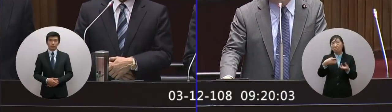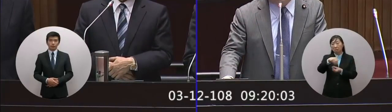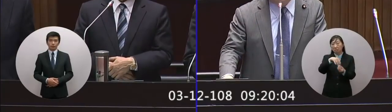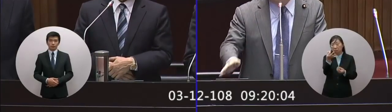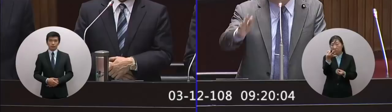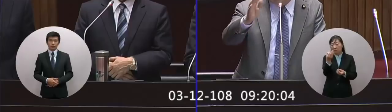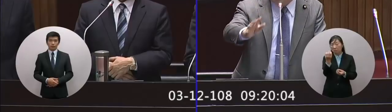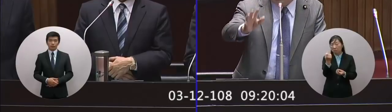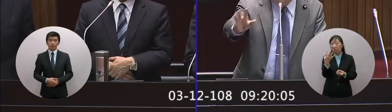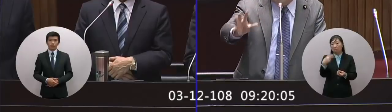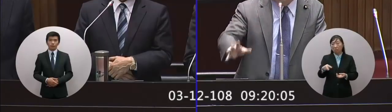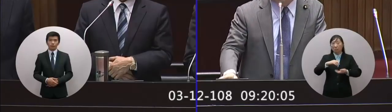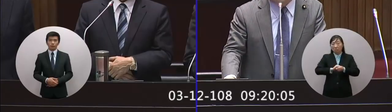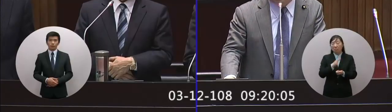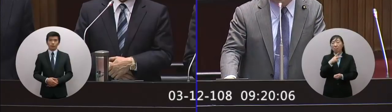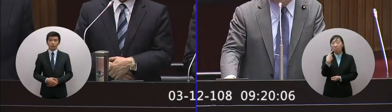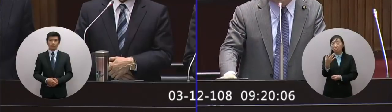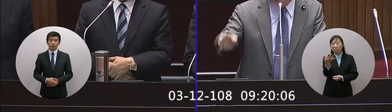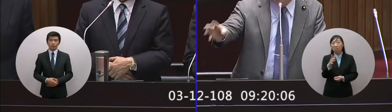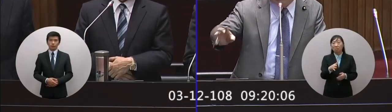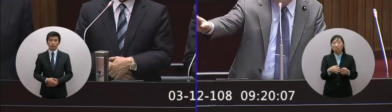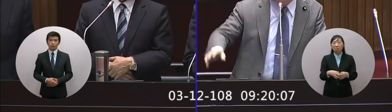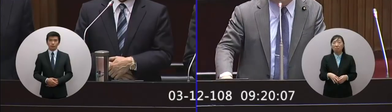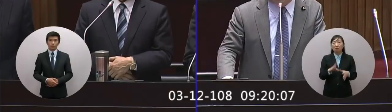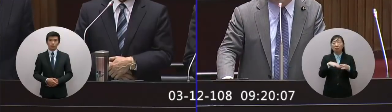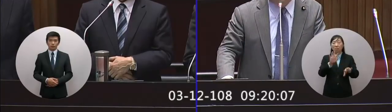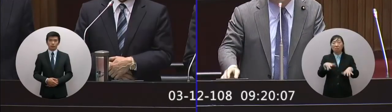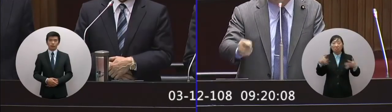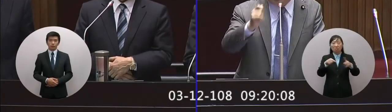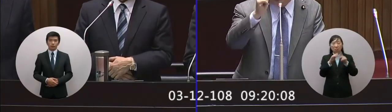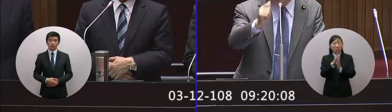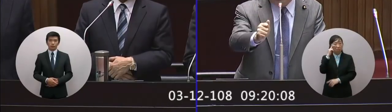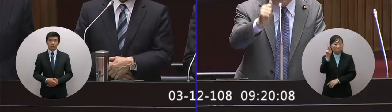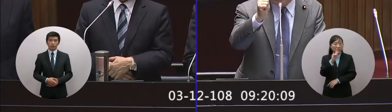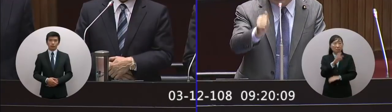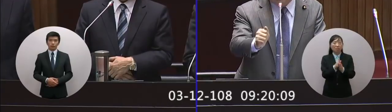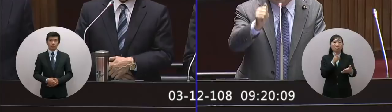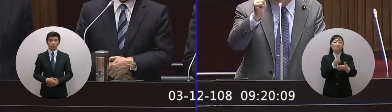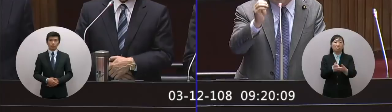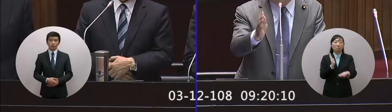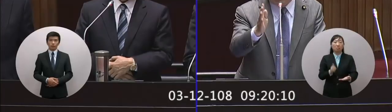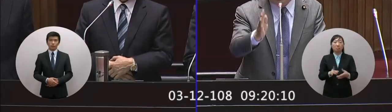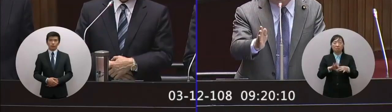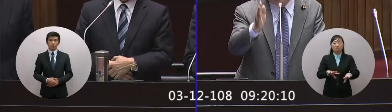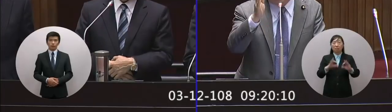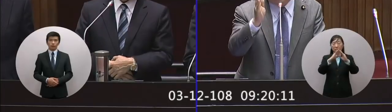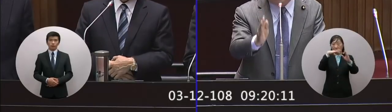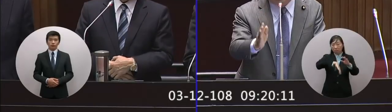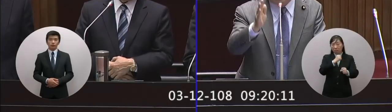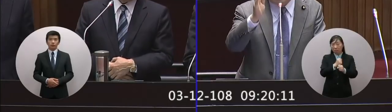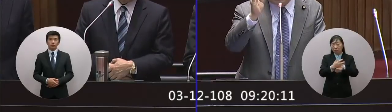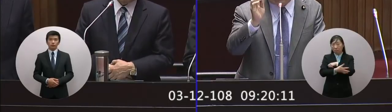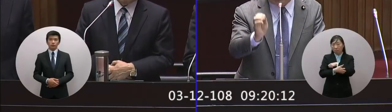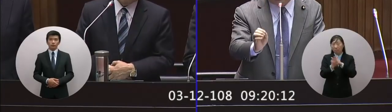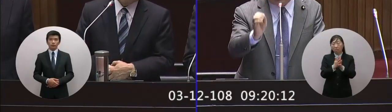定要不要放款，所以导致银行让投资人很多需要钱的贷不到，因为我们银行里面的银行从业人员没有办